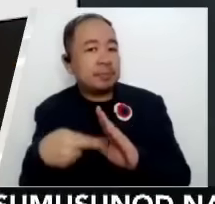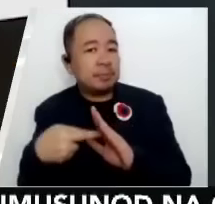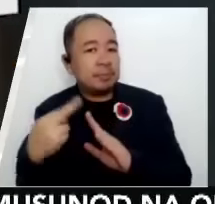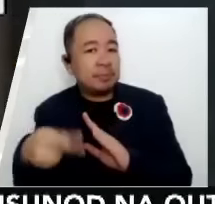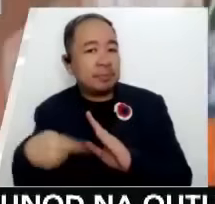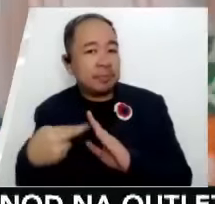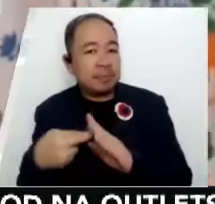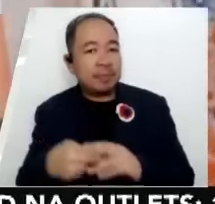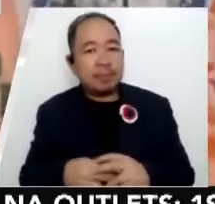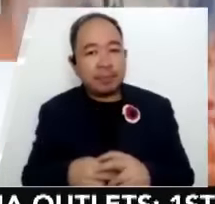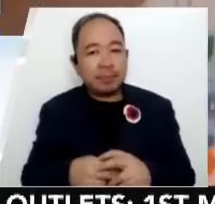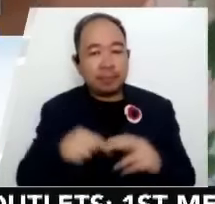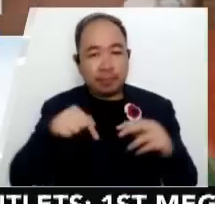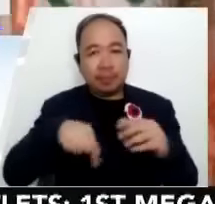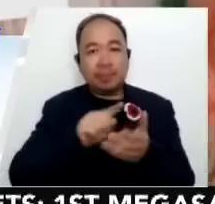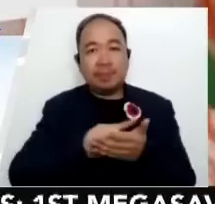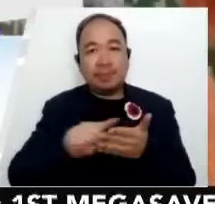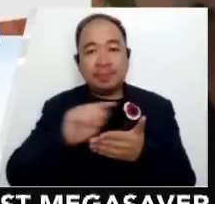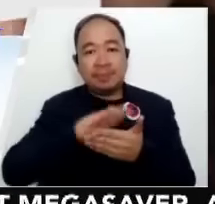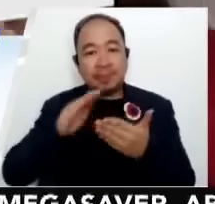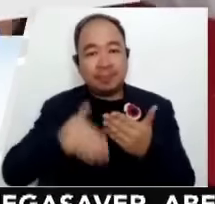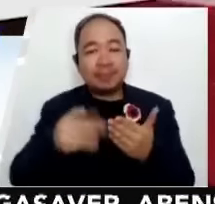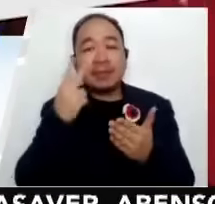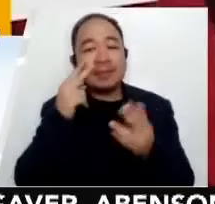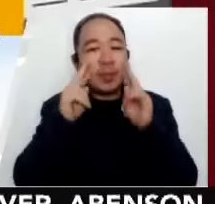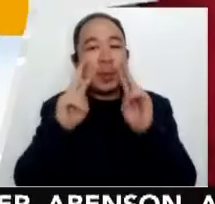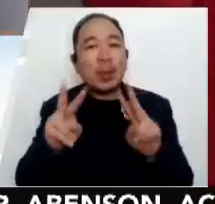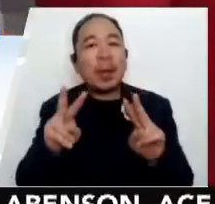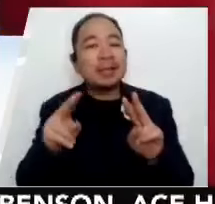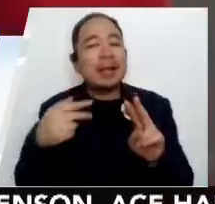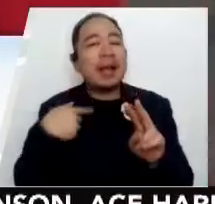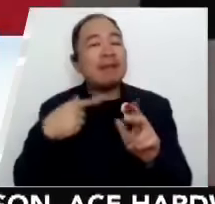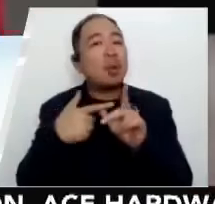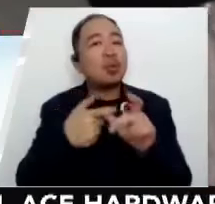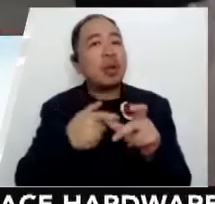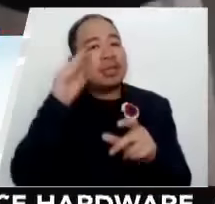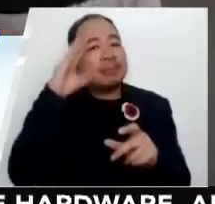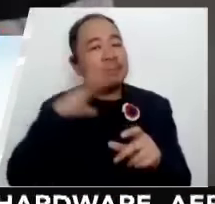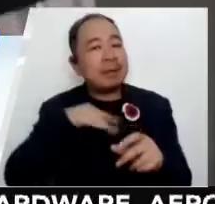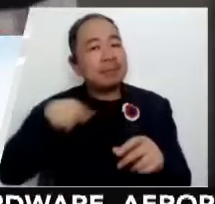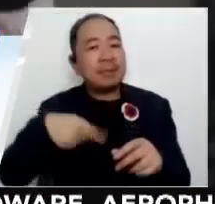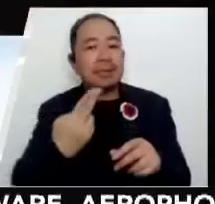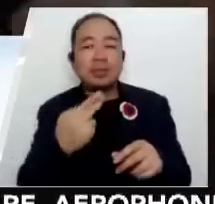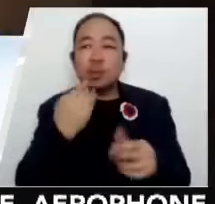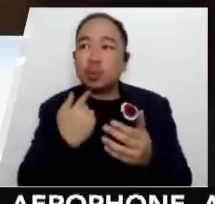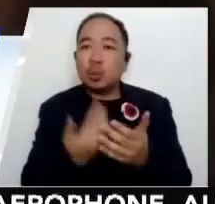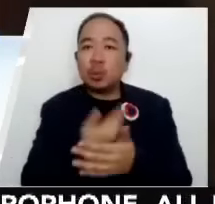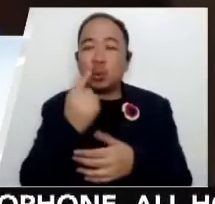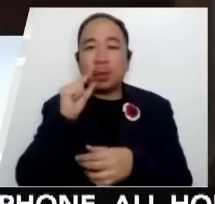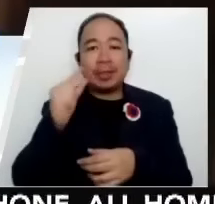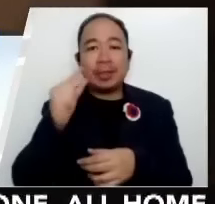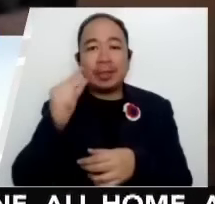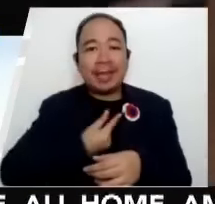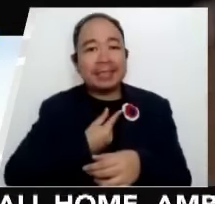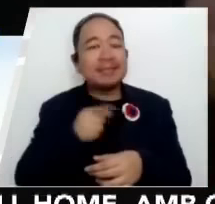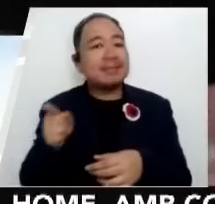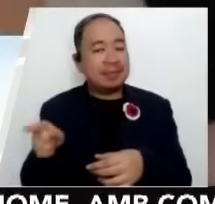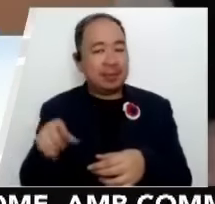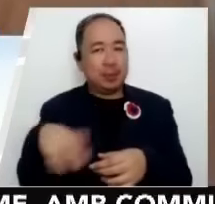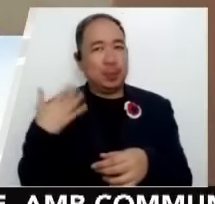This weekend din, mapapanood ang jam-packed sa sayang Running Man PH. Ang bagong guest ng mga runner, walang iba kundi si